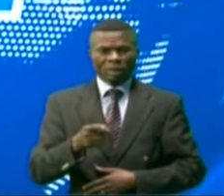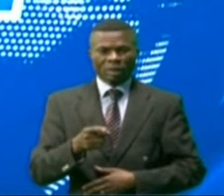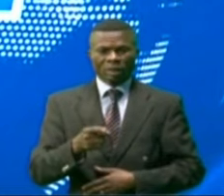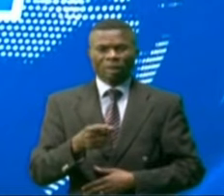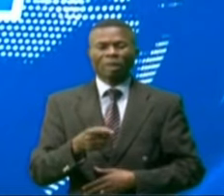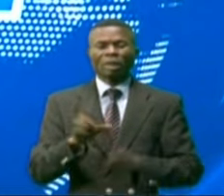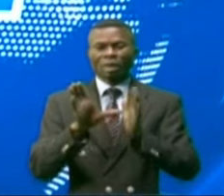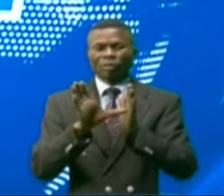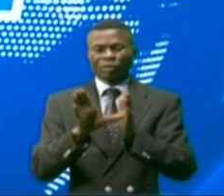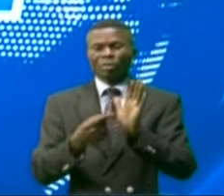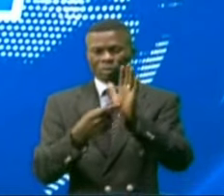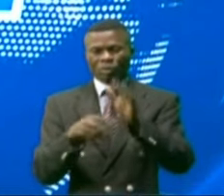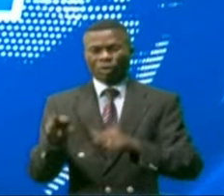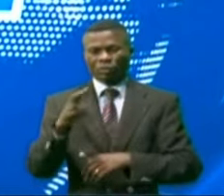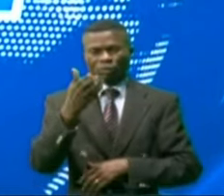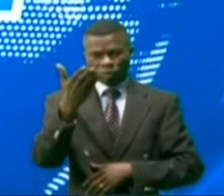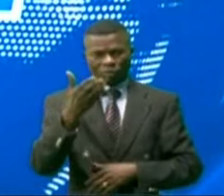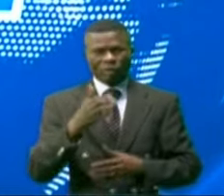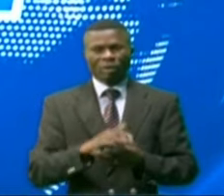voir ce reportage.